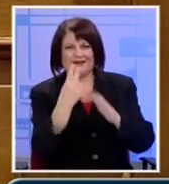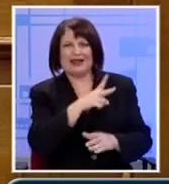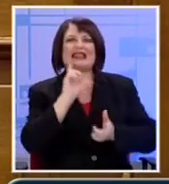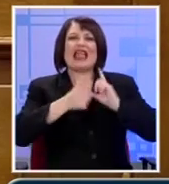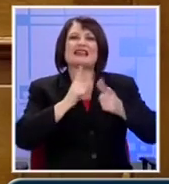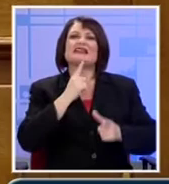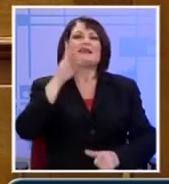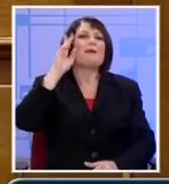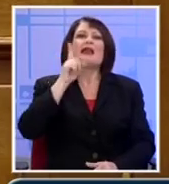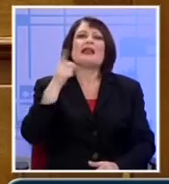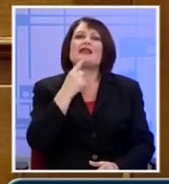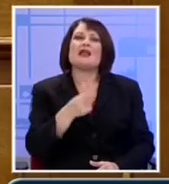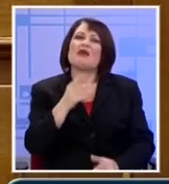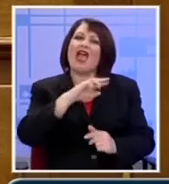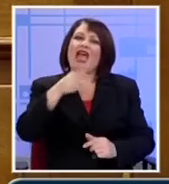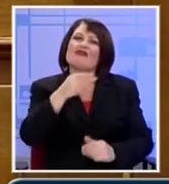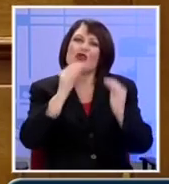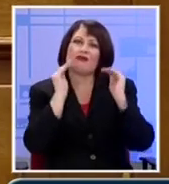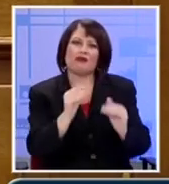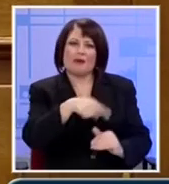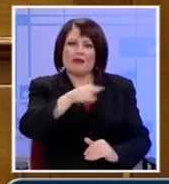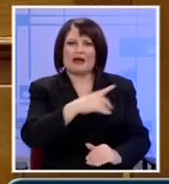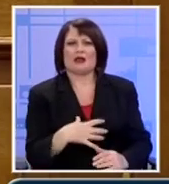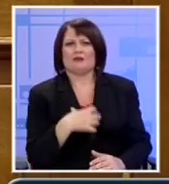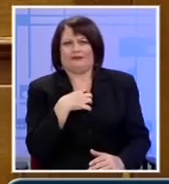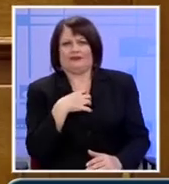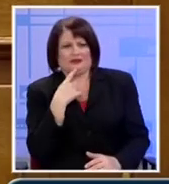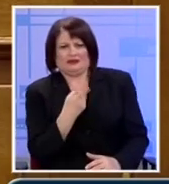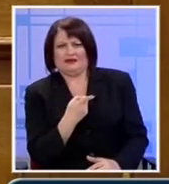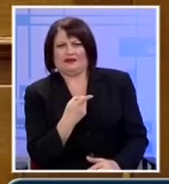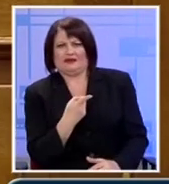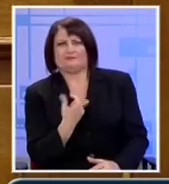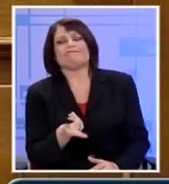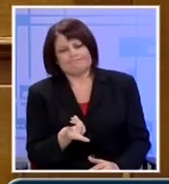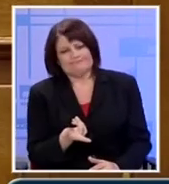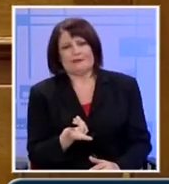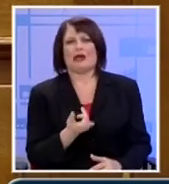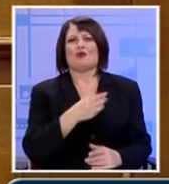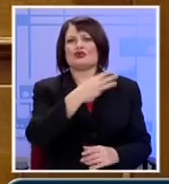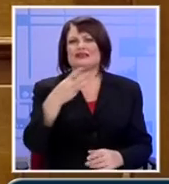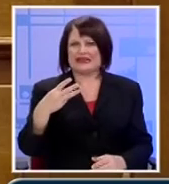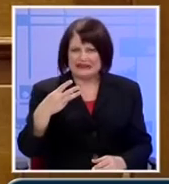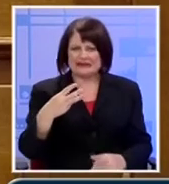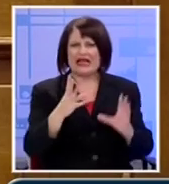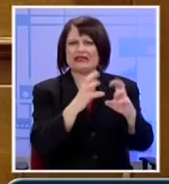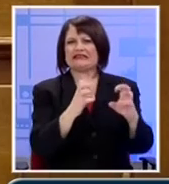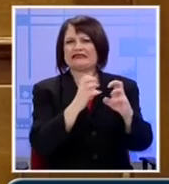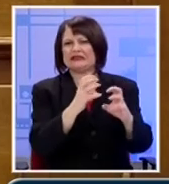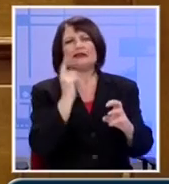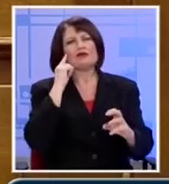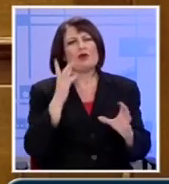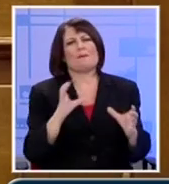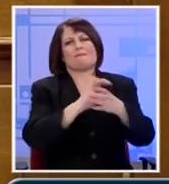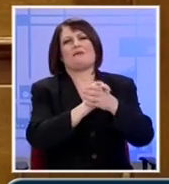Τέξας περί παραμονής στο ευρώ που σίγουρα δυσαριστούν κάποιες από τις πάλι ποτέ συνιστώσεις και σας δημιουργούν εσωκομματικά